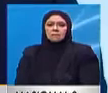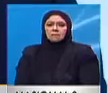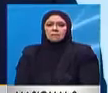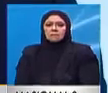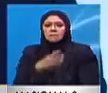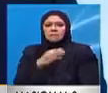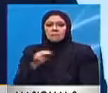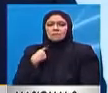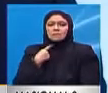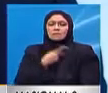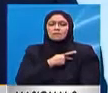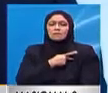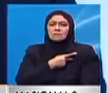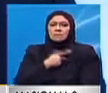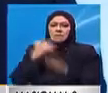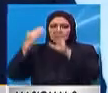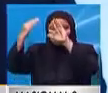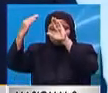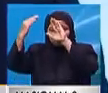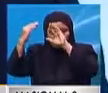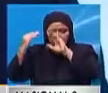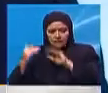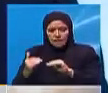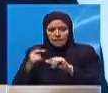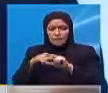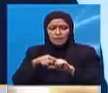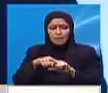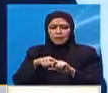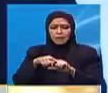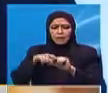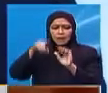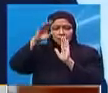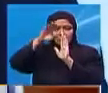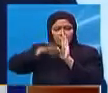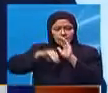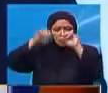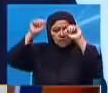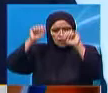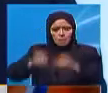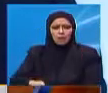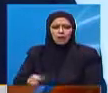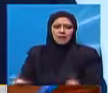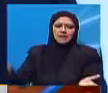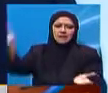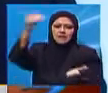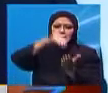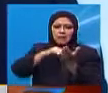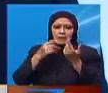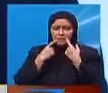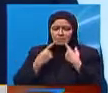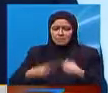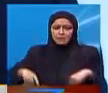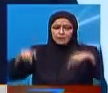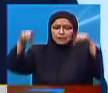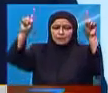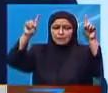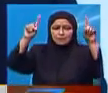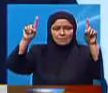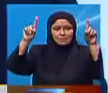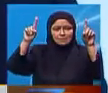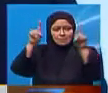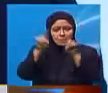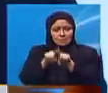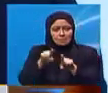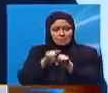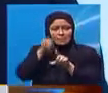Kita mengharapkan mereka sekurang-kurangnya dapat mendapati kejayaan ataupun seperti